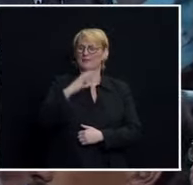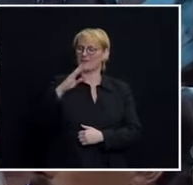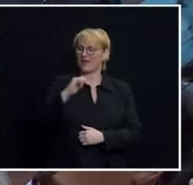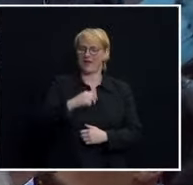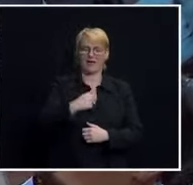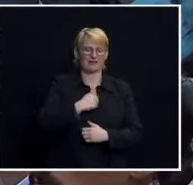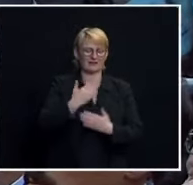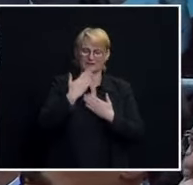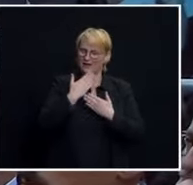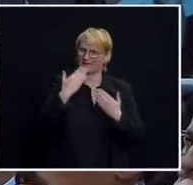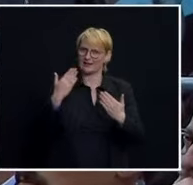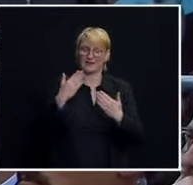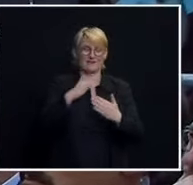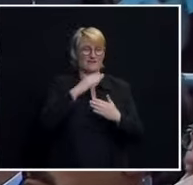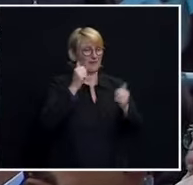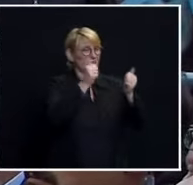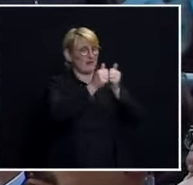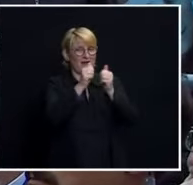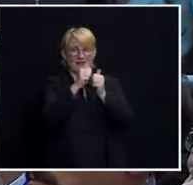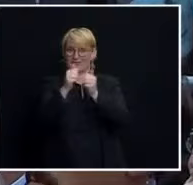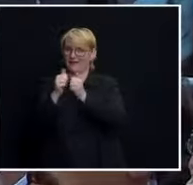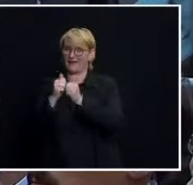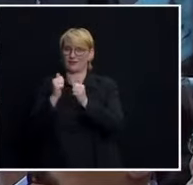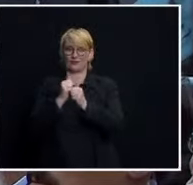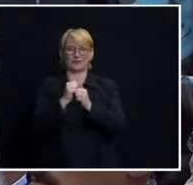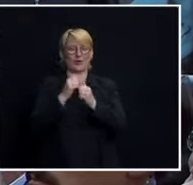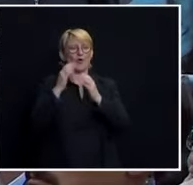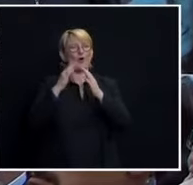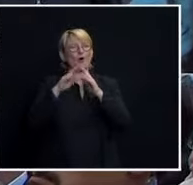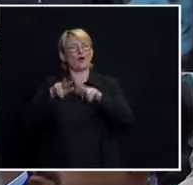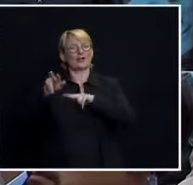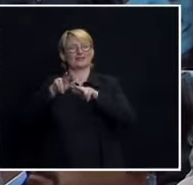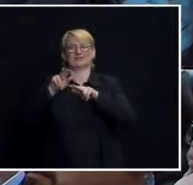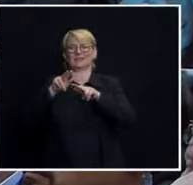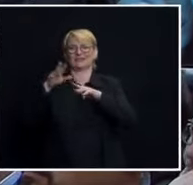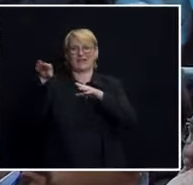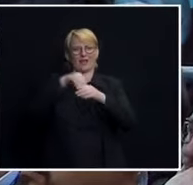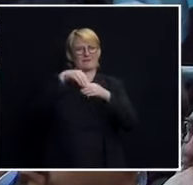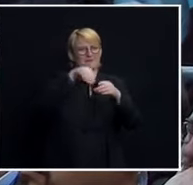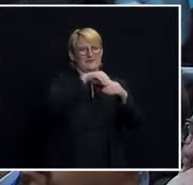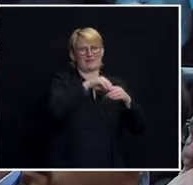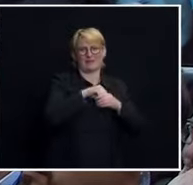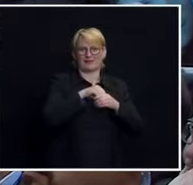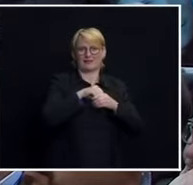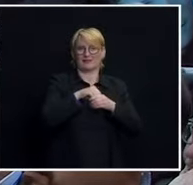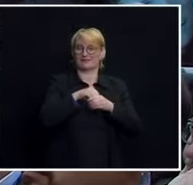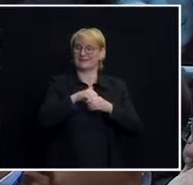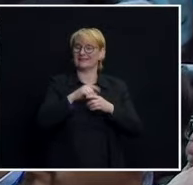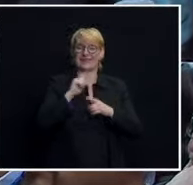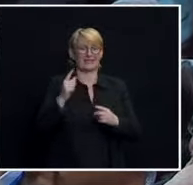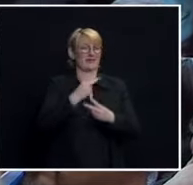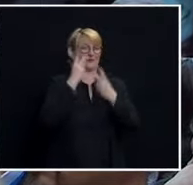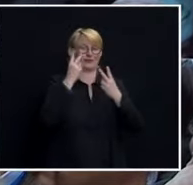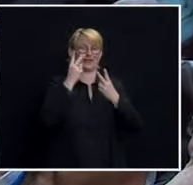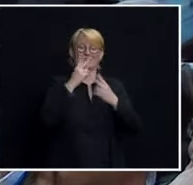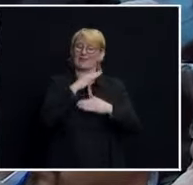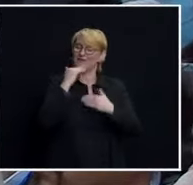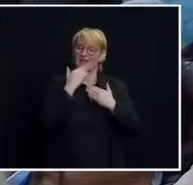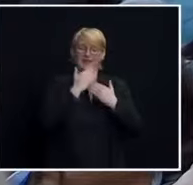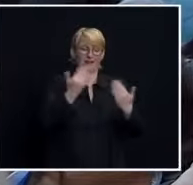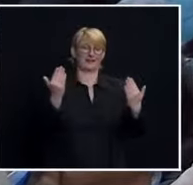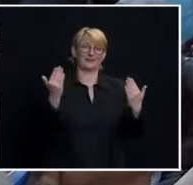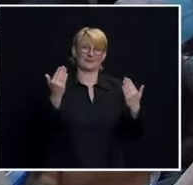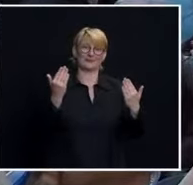den vielen Partnern und den teilnehmenden Organisationen. Es ist alles andere als selbstverständlich. Vielen Dank dafür.